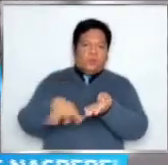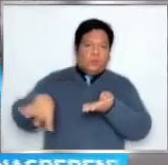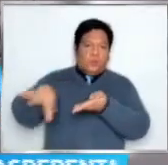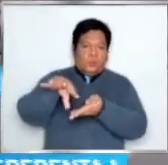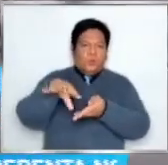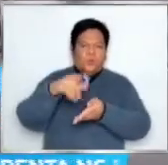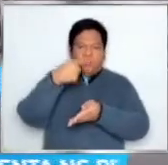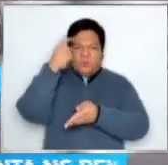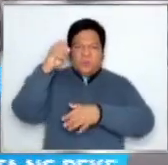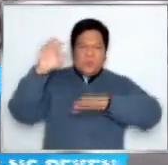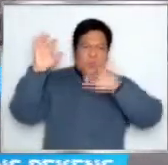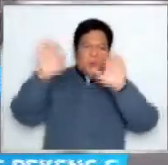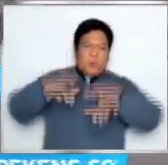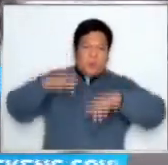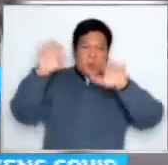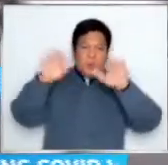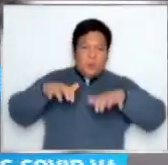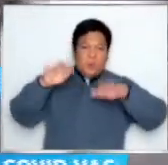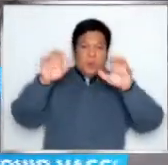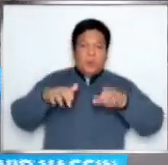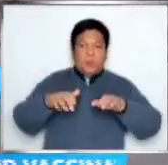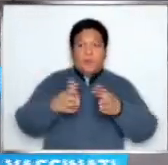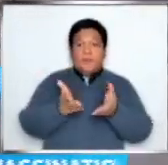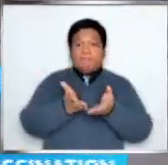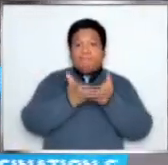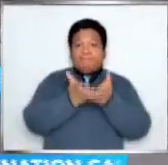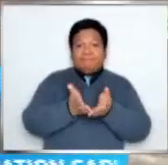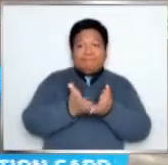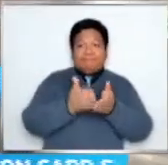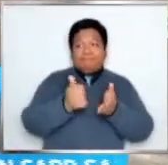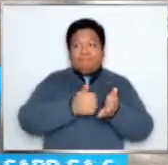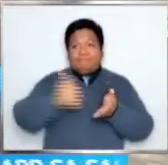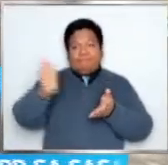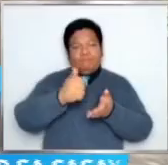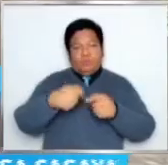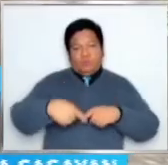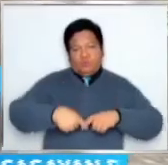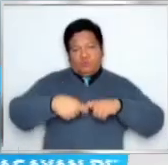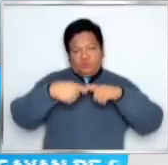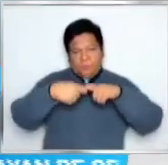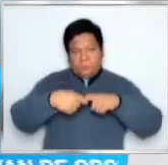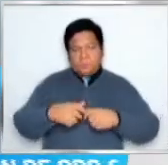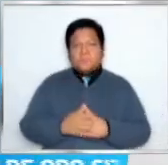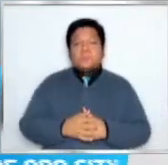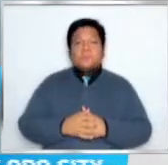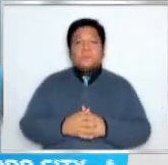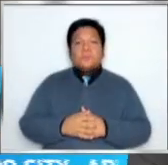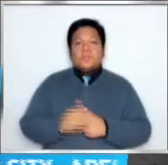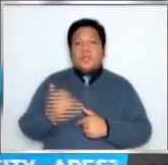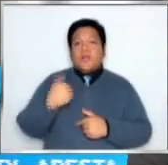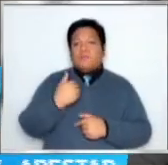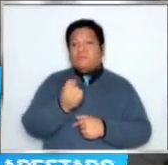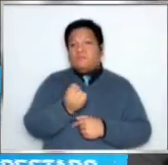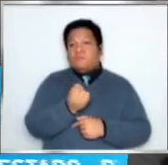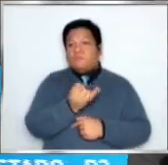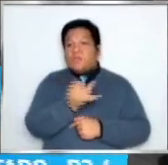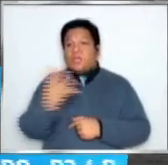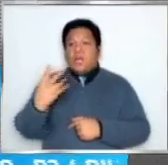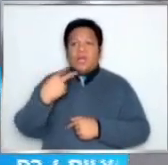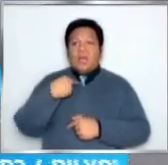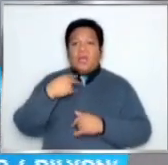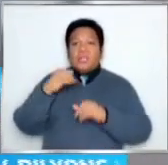Suspendido ang ilang biyahe ng mga sasakyang pandagat tulad ng Roro. 40 naman ang stranded sa Tabaco Port sa